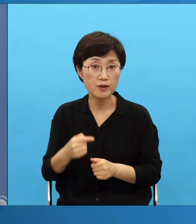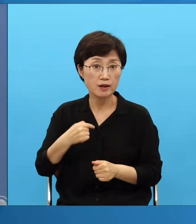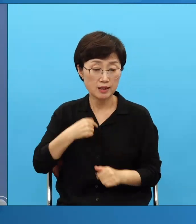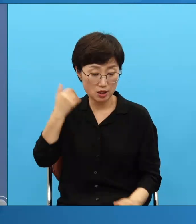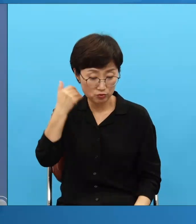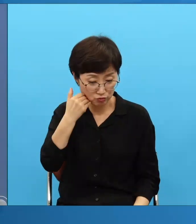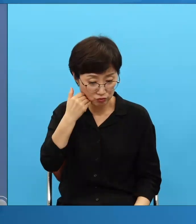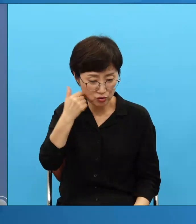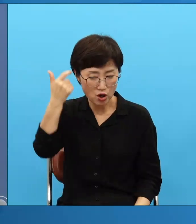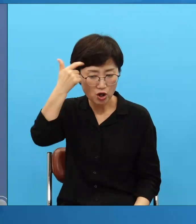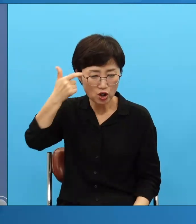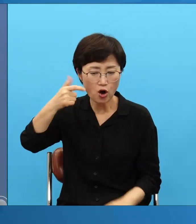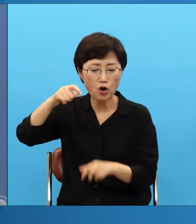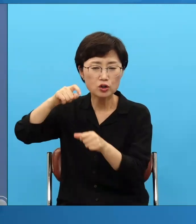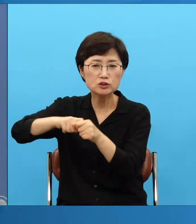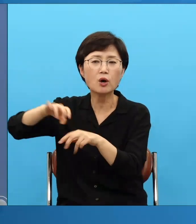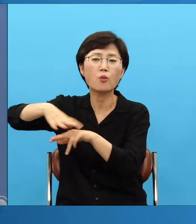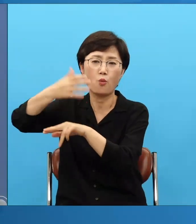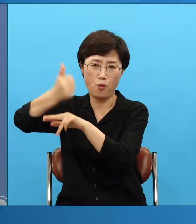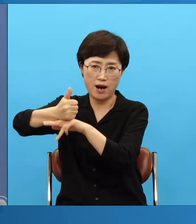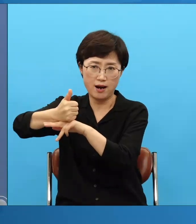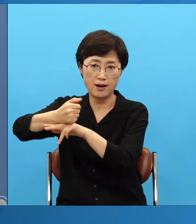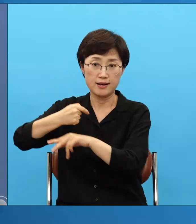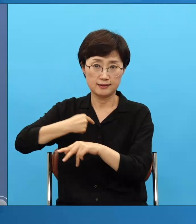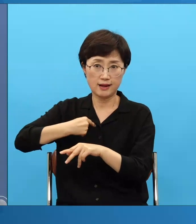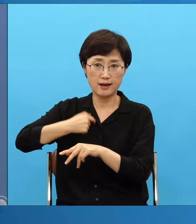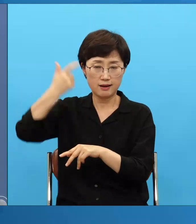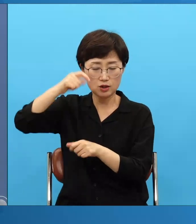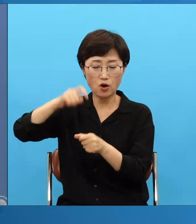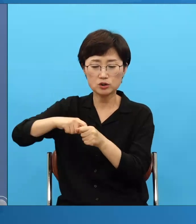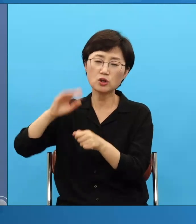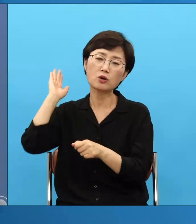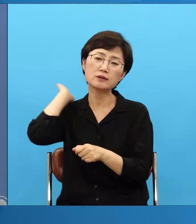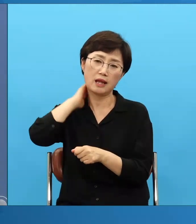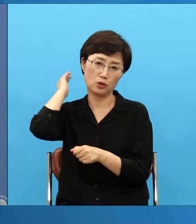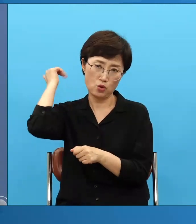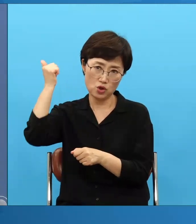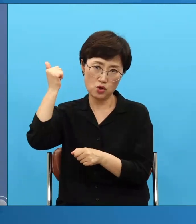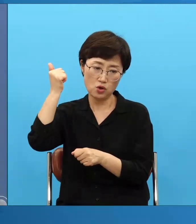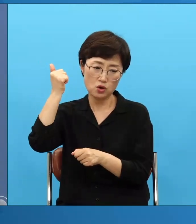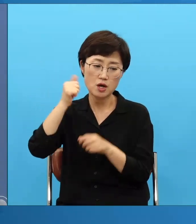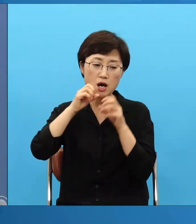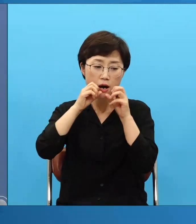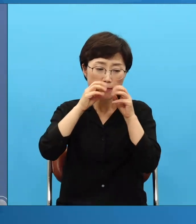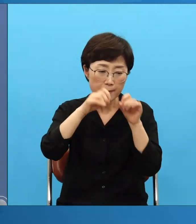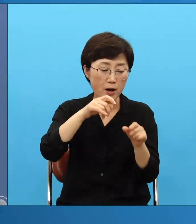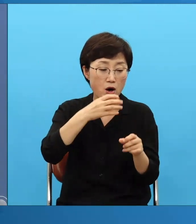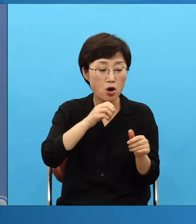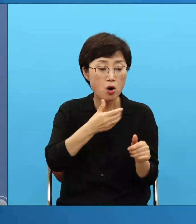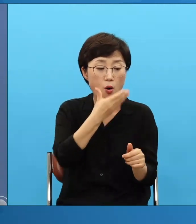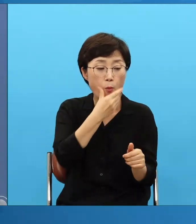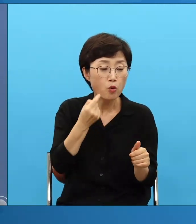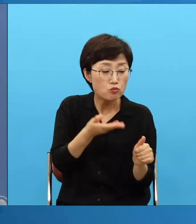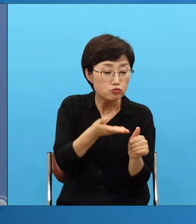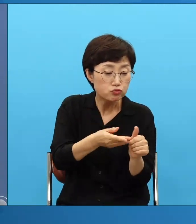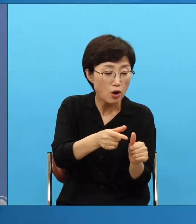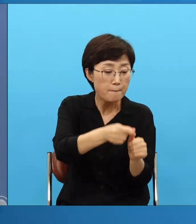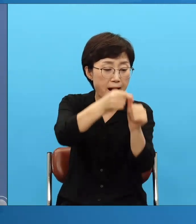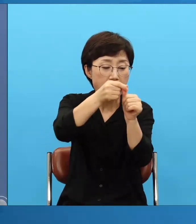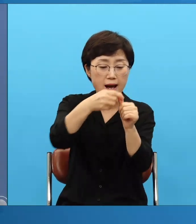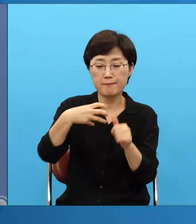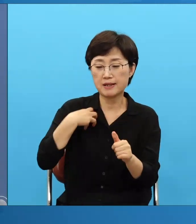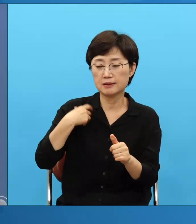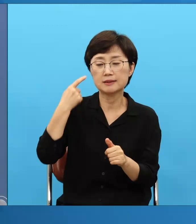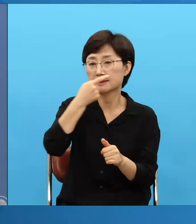영적인 왕으로, God has called 영적인 you. 대통령으로, 지역 살리는 증인으로 부르셨다. God has called you as the spiritual kings and the spiritual presidents